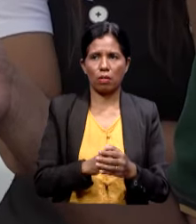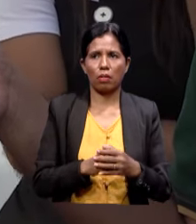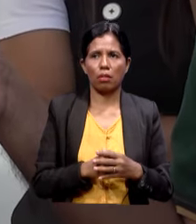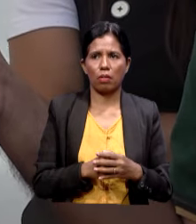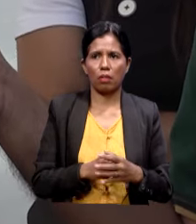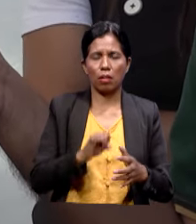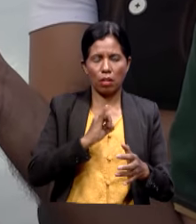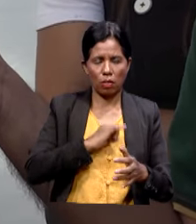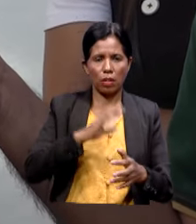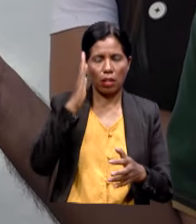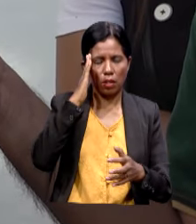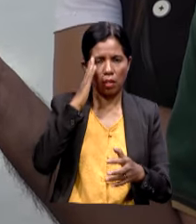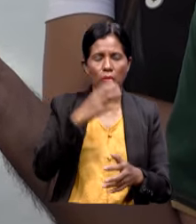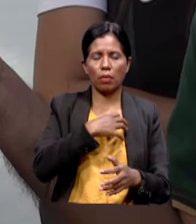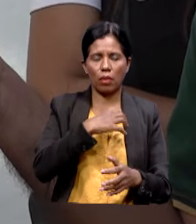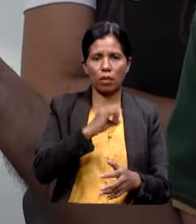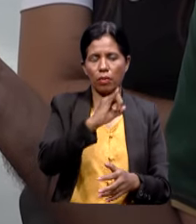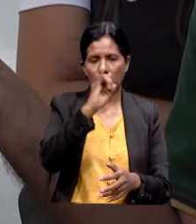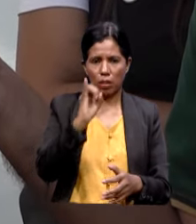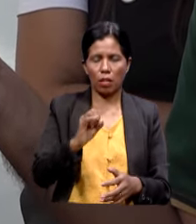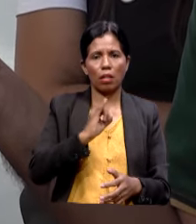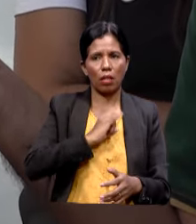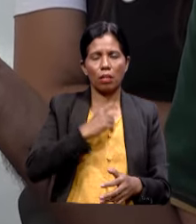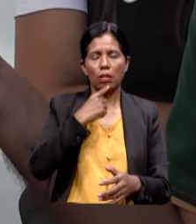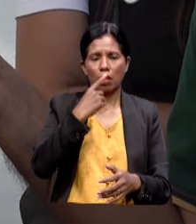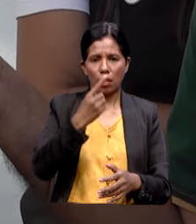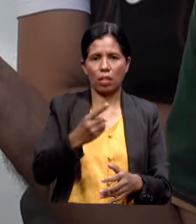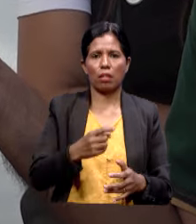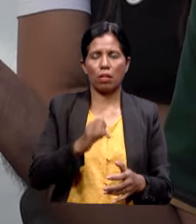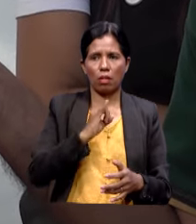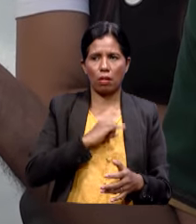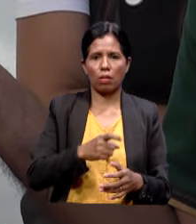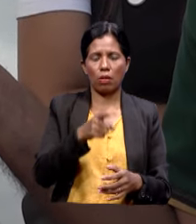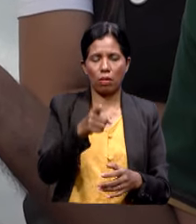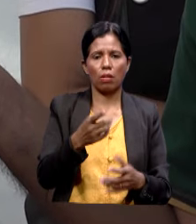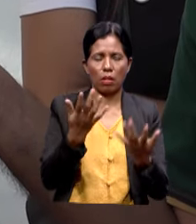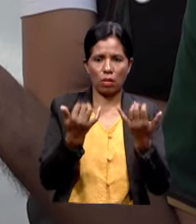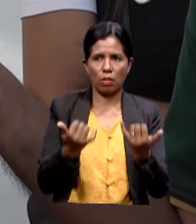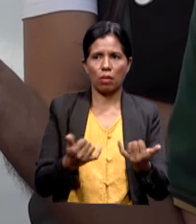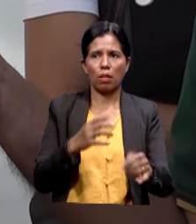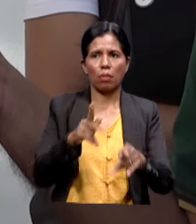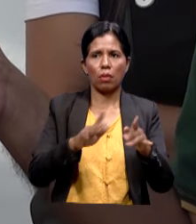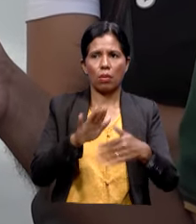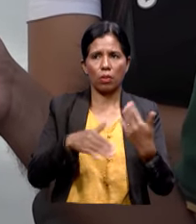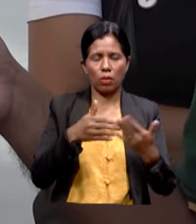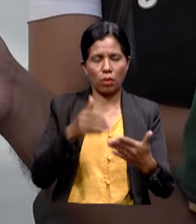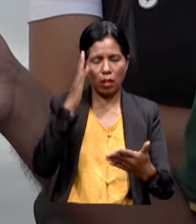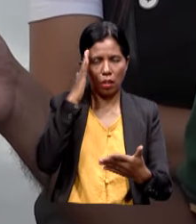hau foi ngat polisi sira investiga hau tau foi hate teme hau dia. Oh, agora rau kne emo hoto tu atene